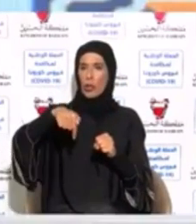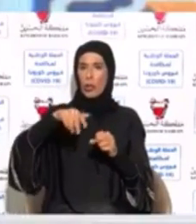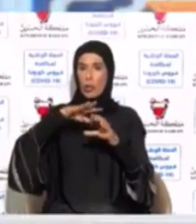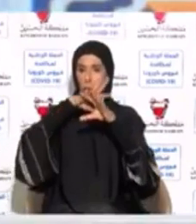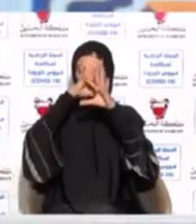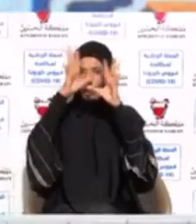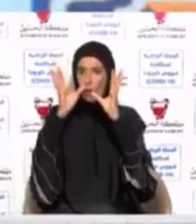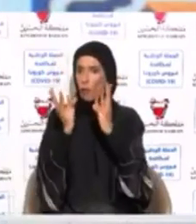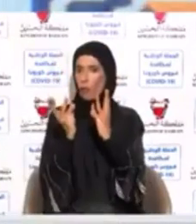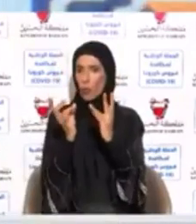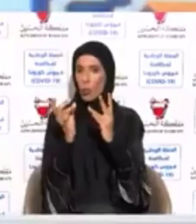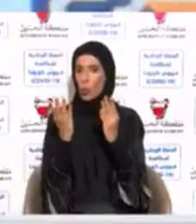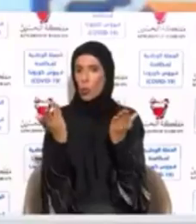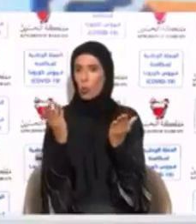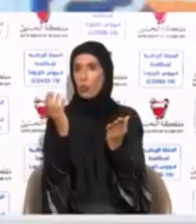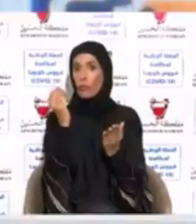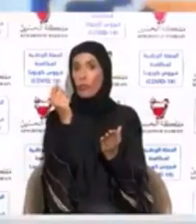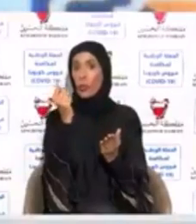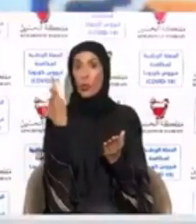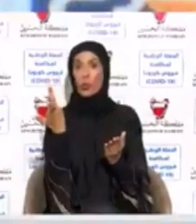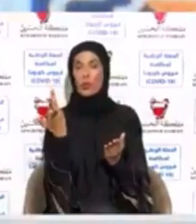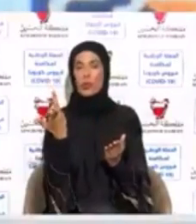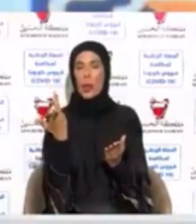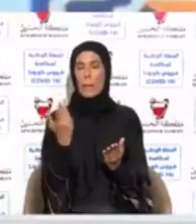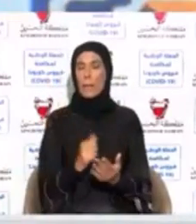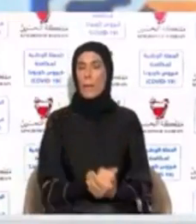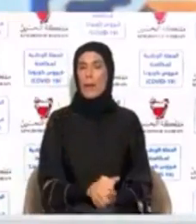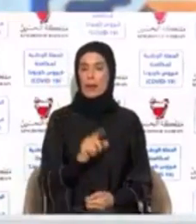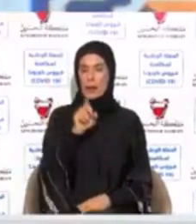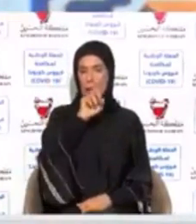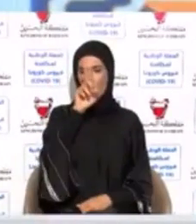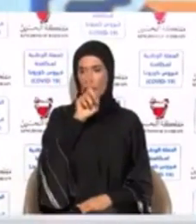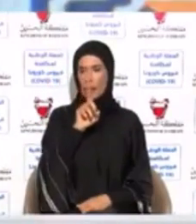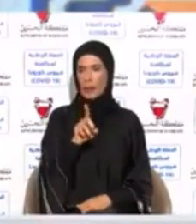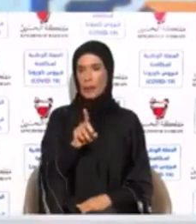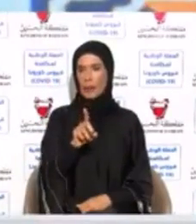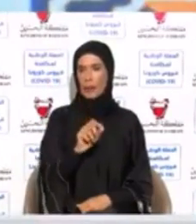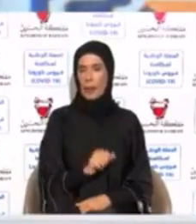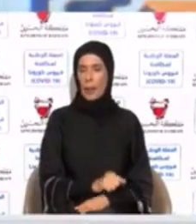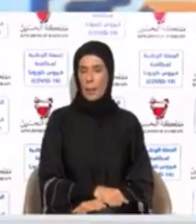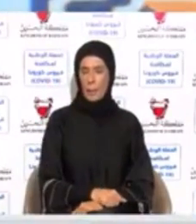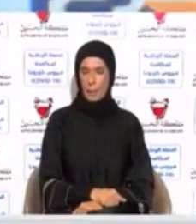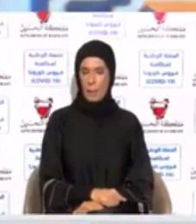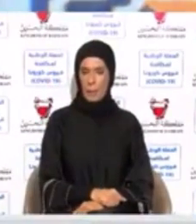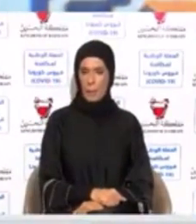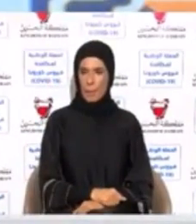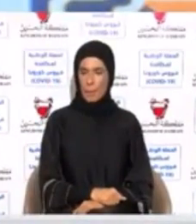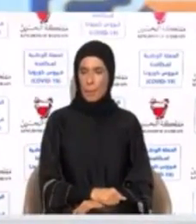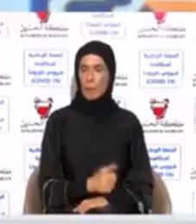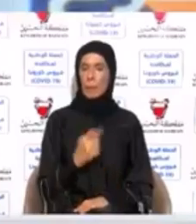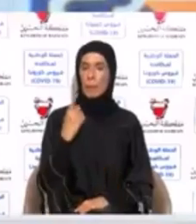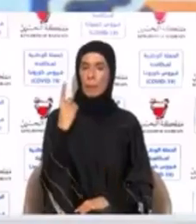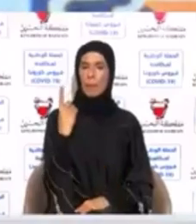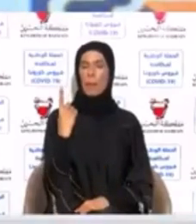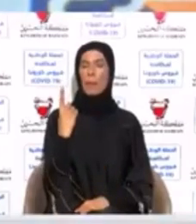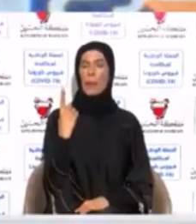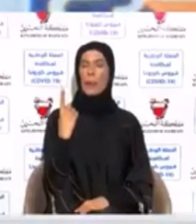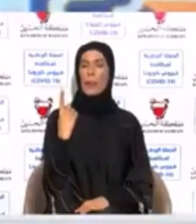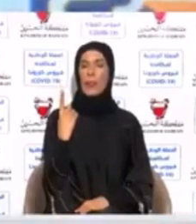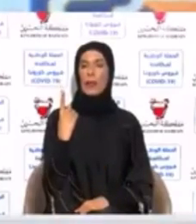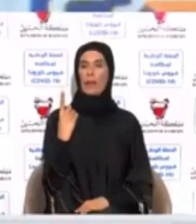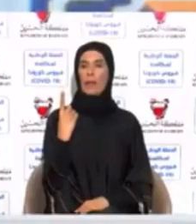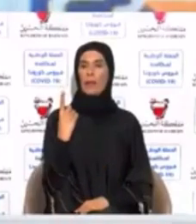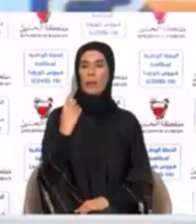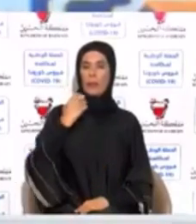هذا؟ شكرا على السؤال. طبعا السؤال بس يعني في شقين أذكرهم. أولا